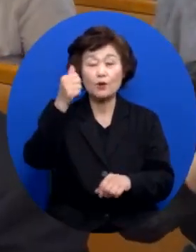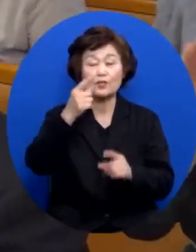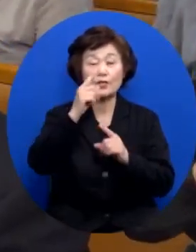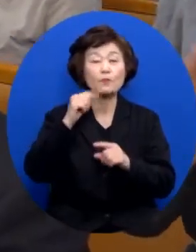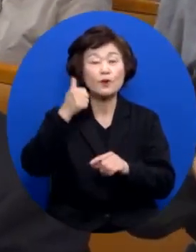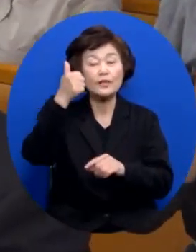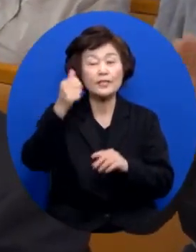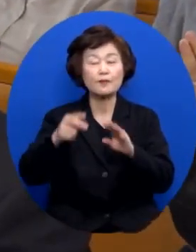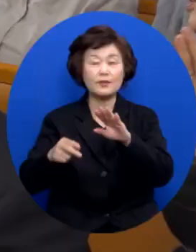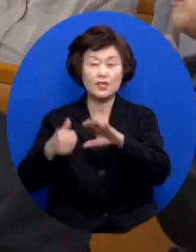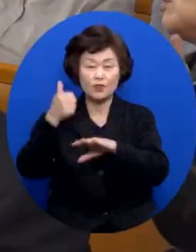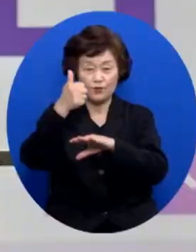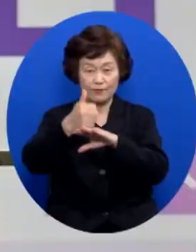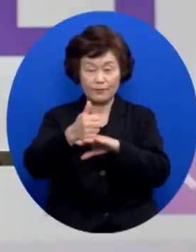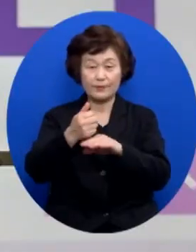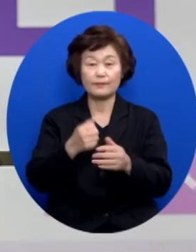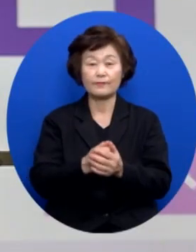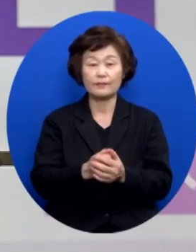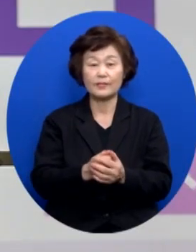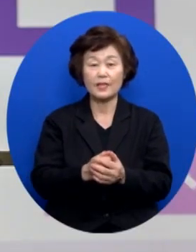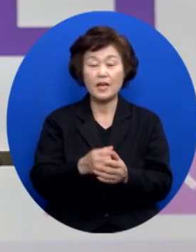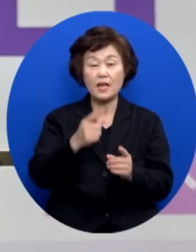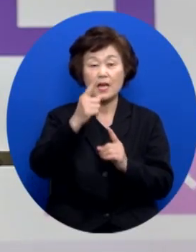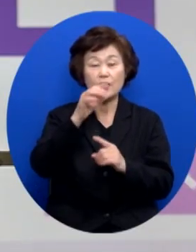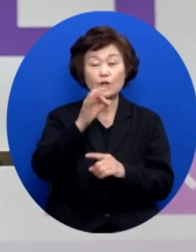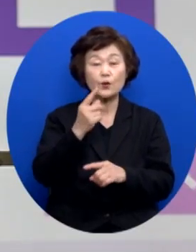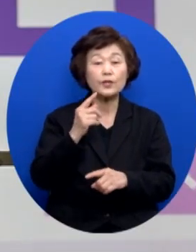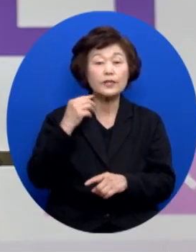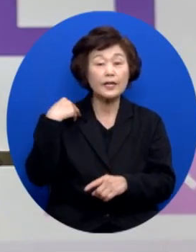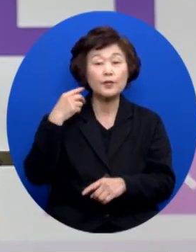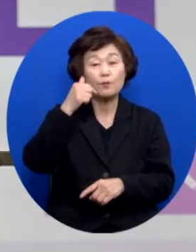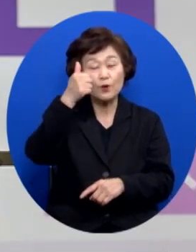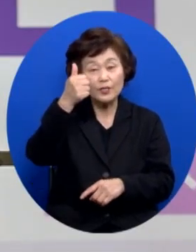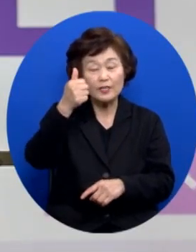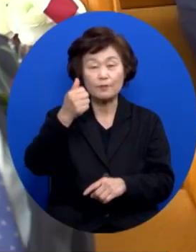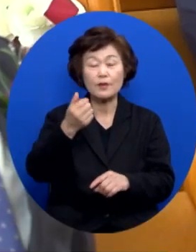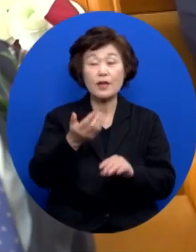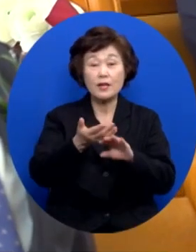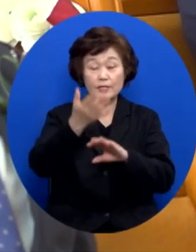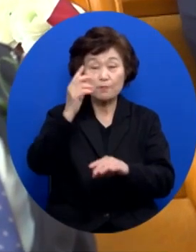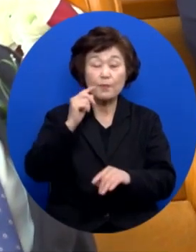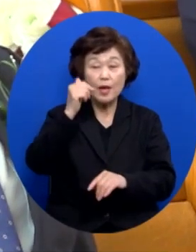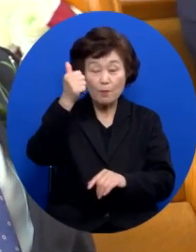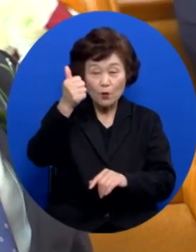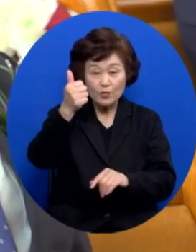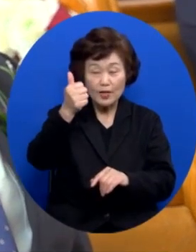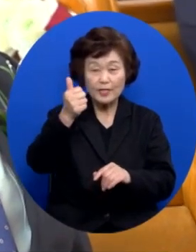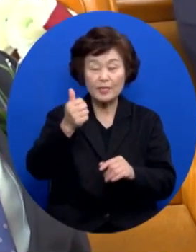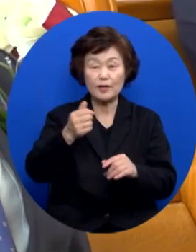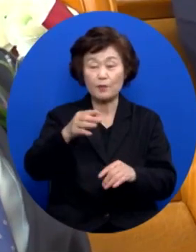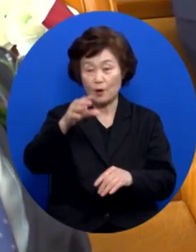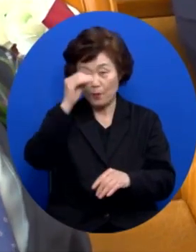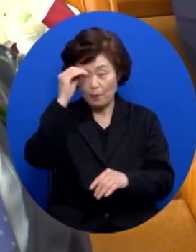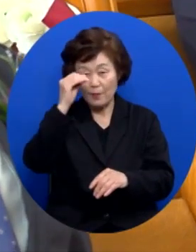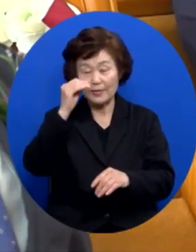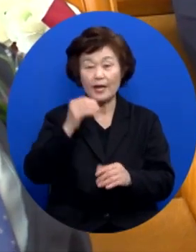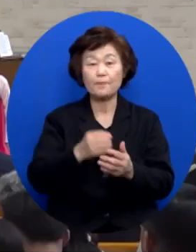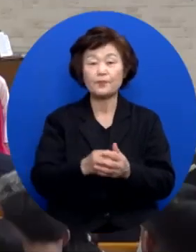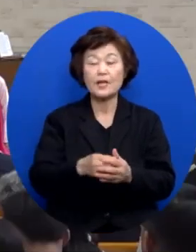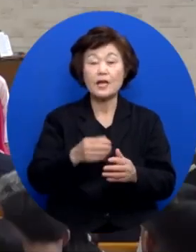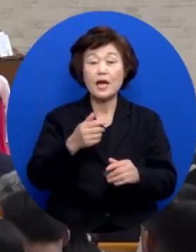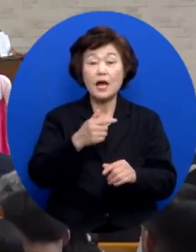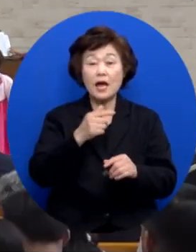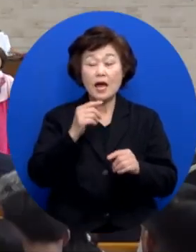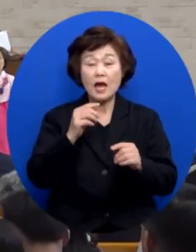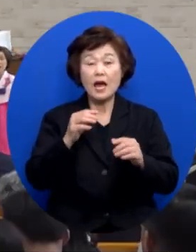취임했습니다 이용희 목사는 선배 목회자가 거려 여정을 통해 배우며 위대함을 느꼈다면서 대전 제일교회와